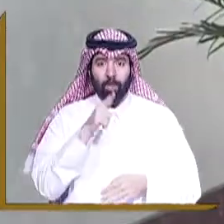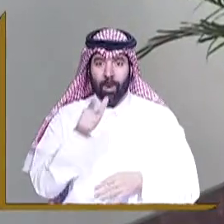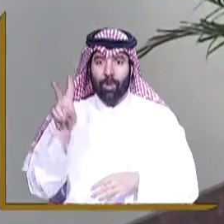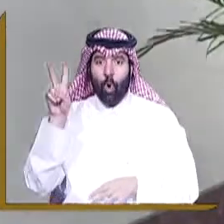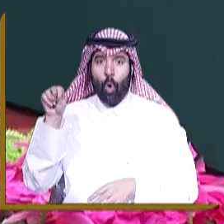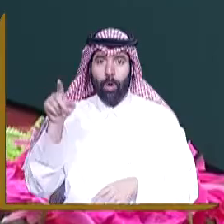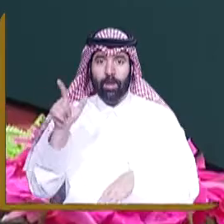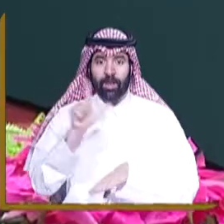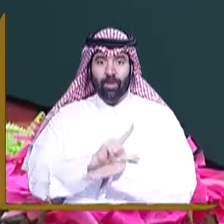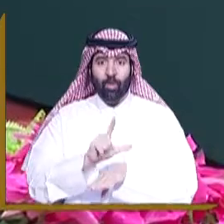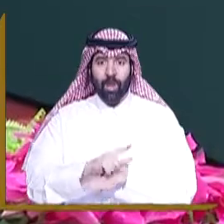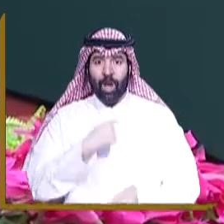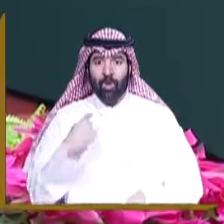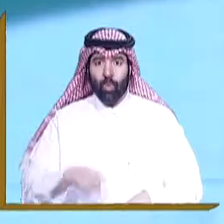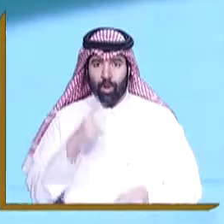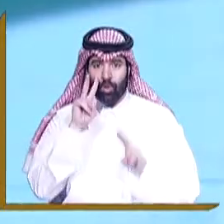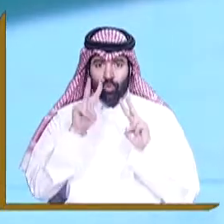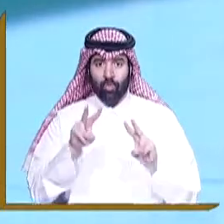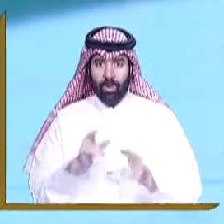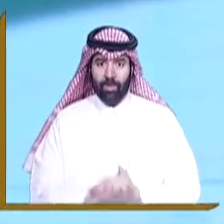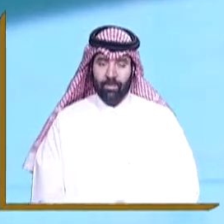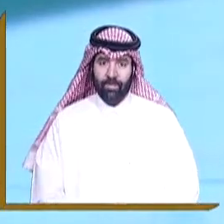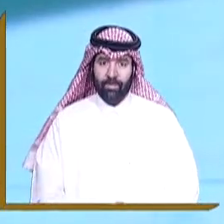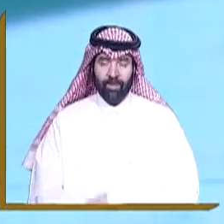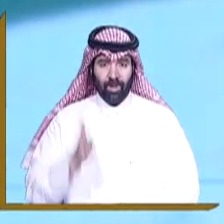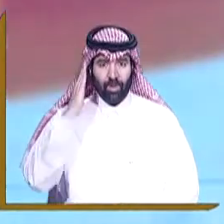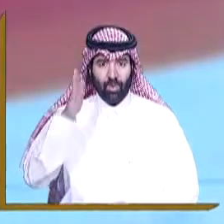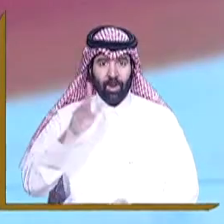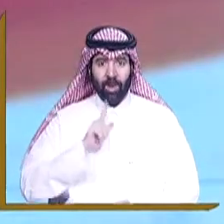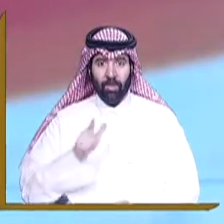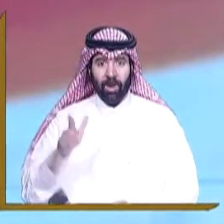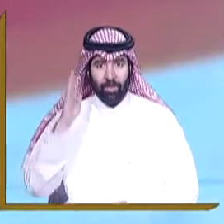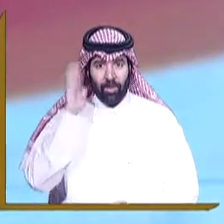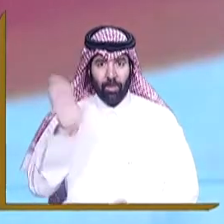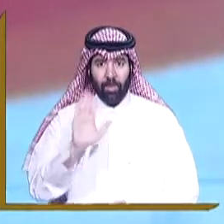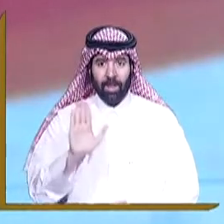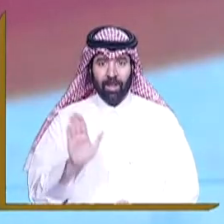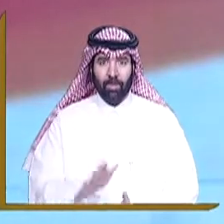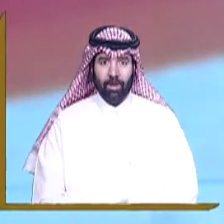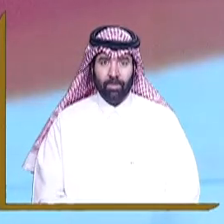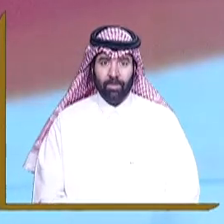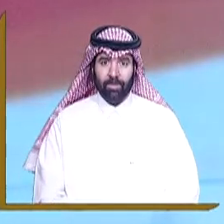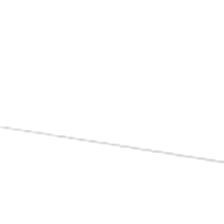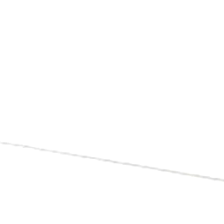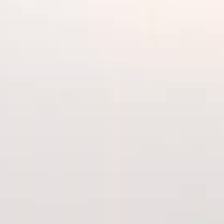شكرا لطيب المتابعة، في أمان الله.